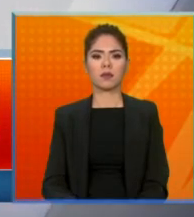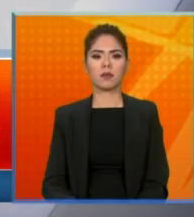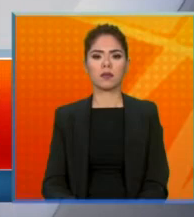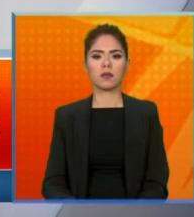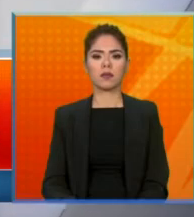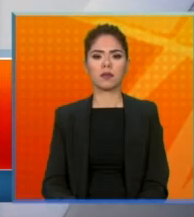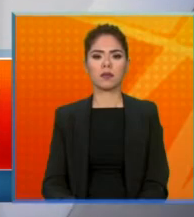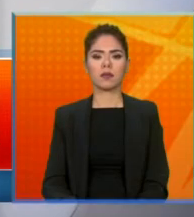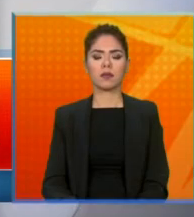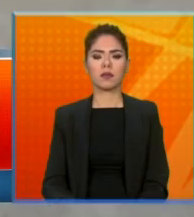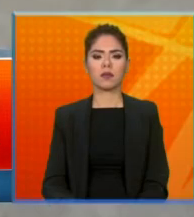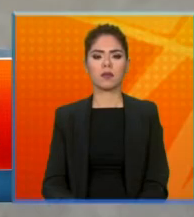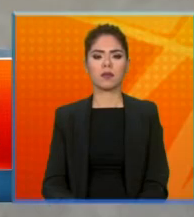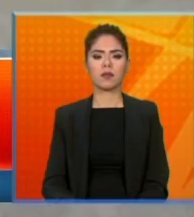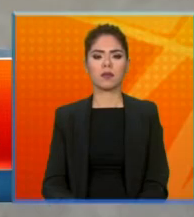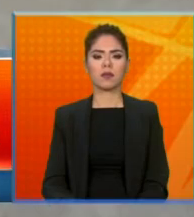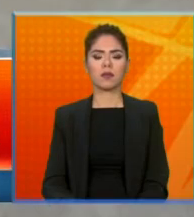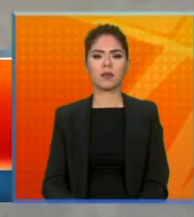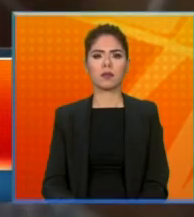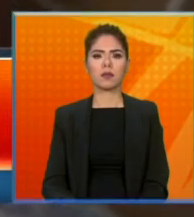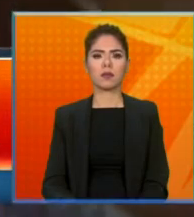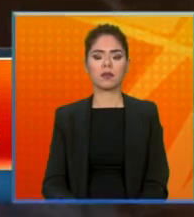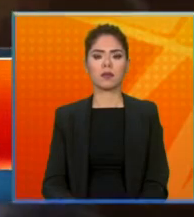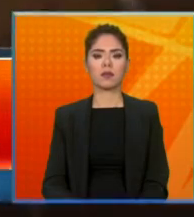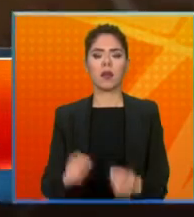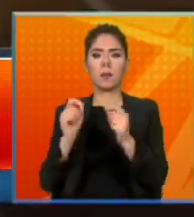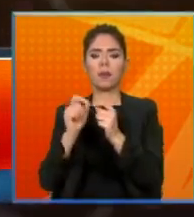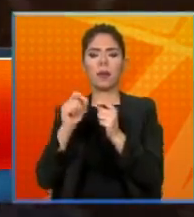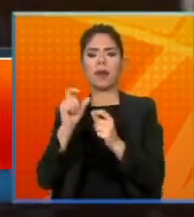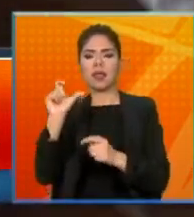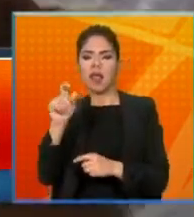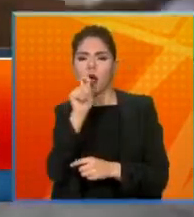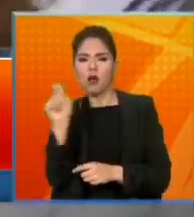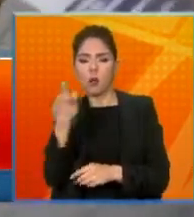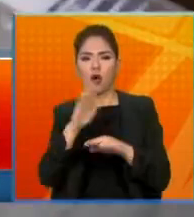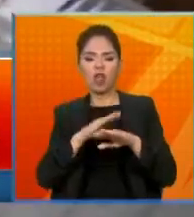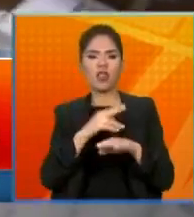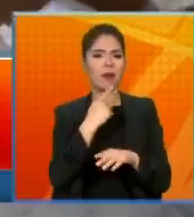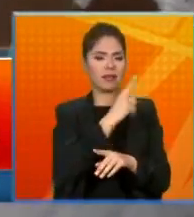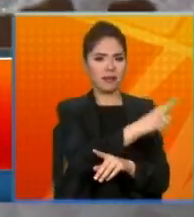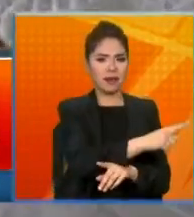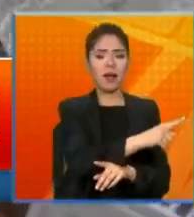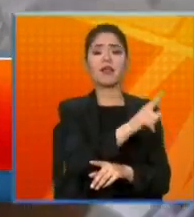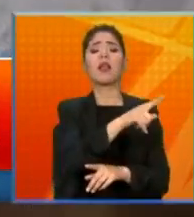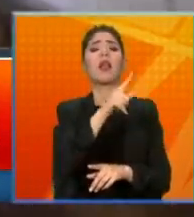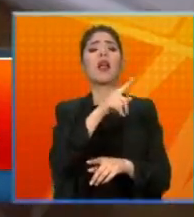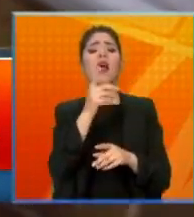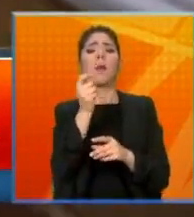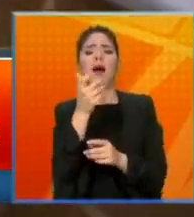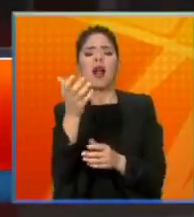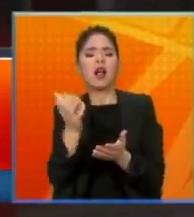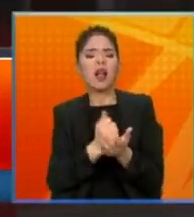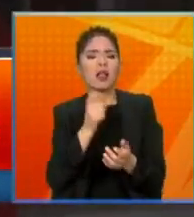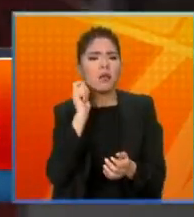bu dengesizlik nasıl oluyor? Ben onu çözemiyorum. BBC'ye röportaj veren Fatma Çetinkaya gelirinin çok düşük